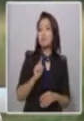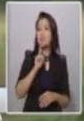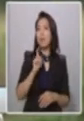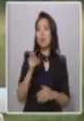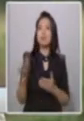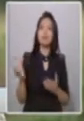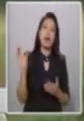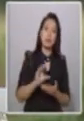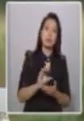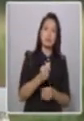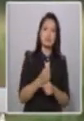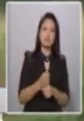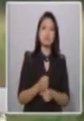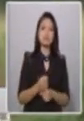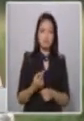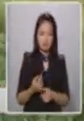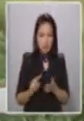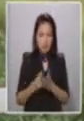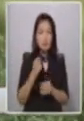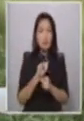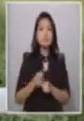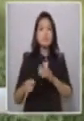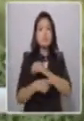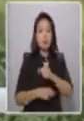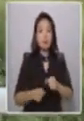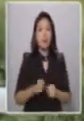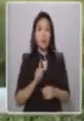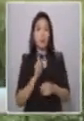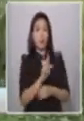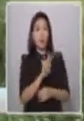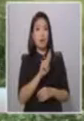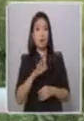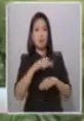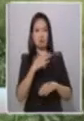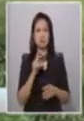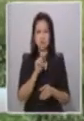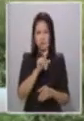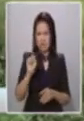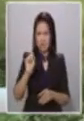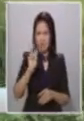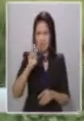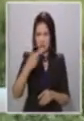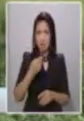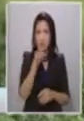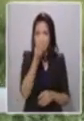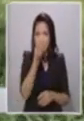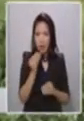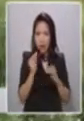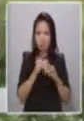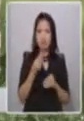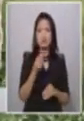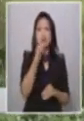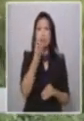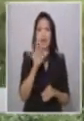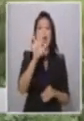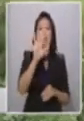อกลับมาอยู่ก็คือไม่มีทุนมาเริ่มทำนาก็เลยกู้นอกระบบมาทำนาก็106 ก็ได้ดอกเท่าไหร่คะ ทำบ้านเราก็5บาท